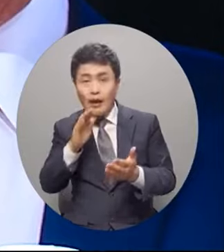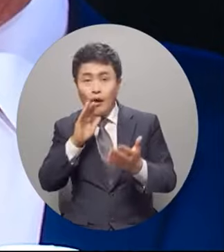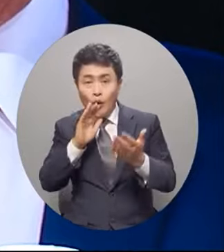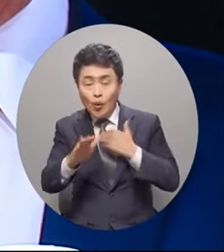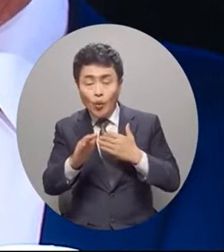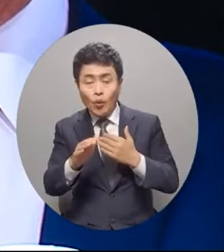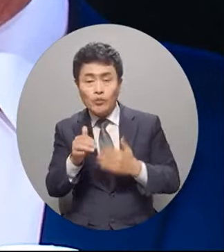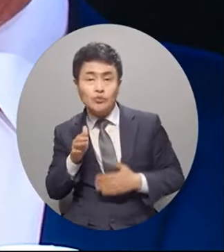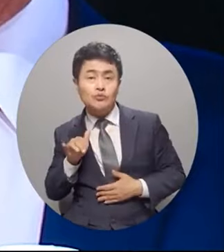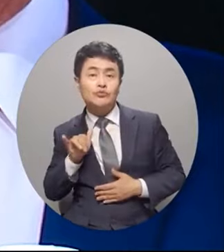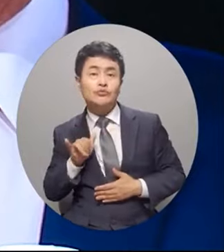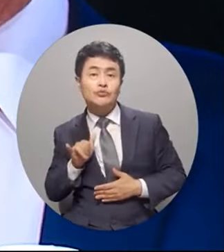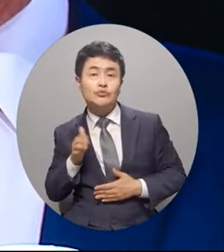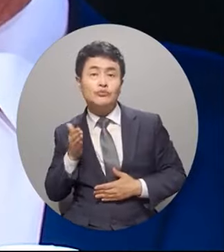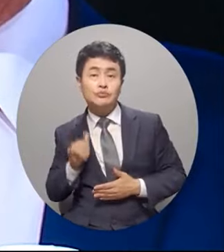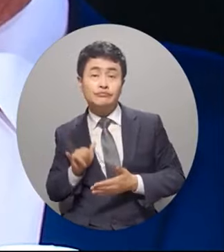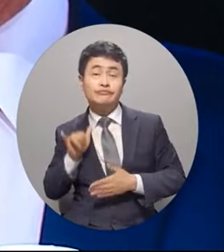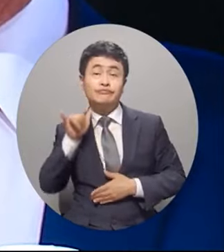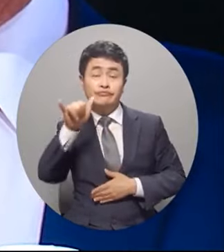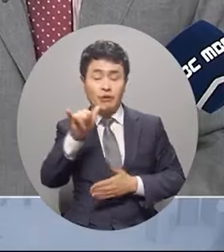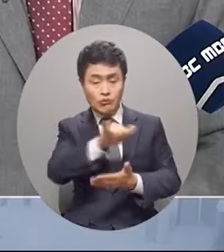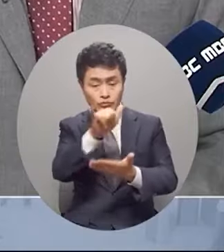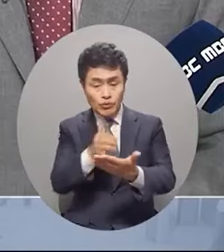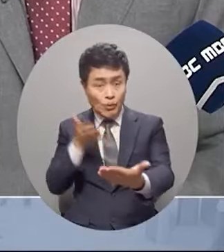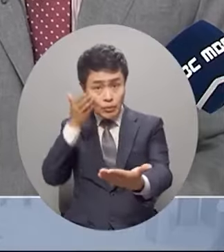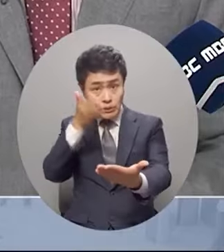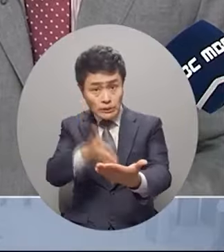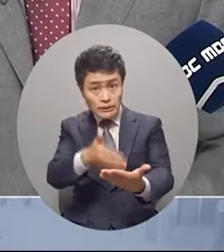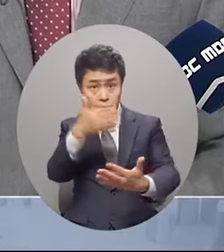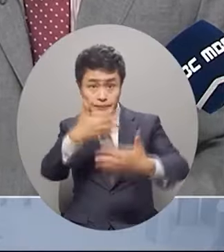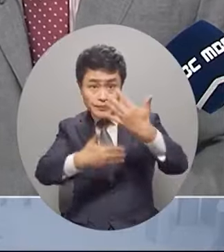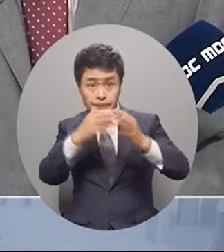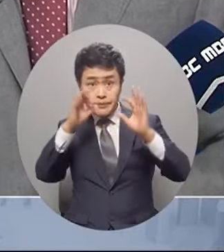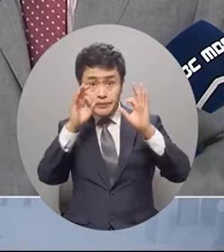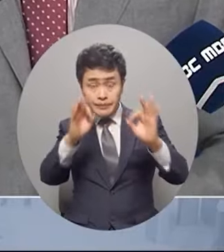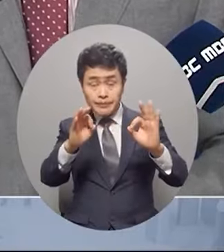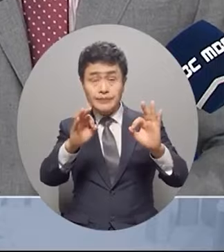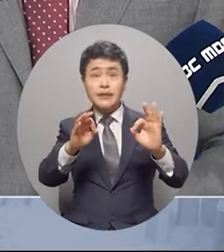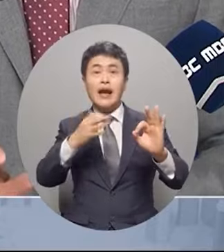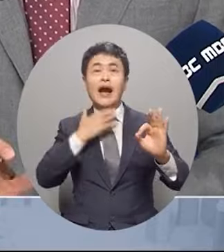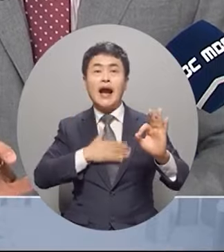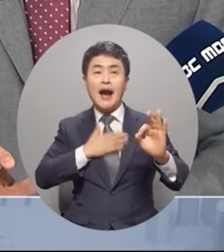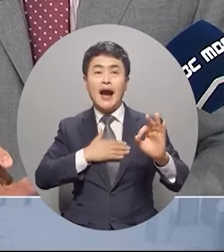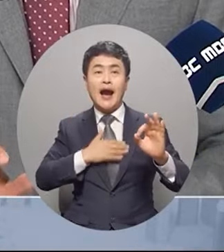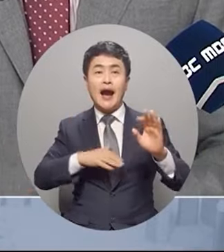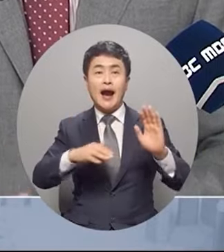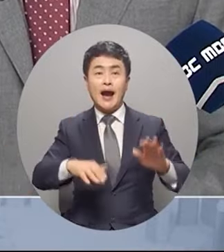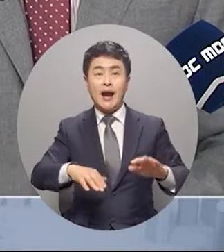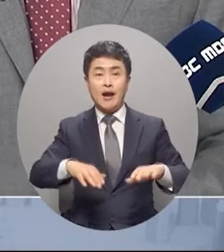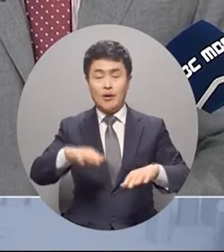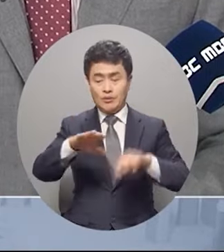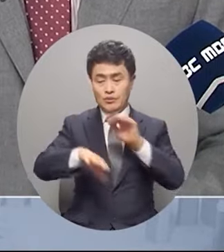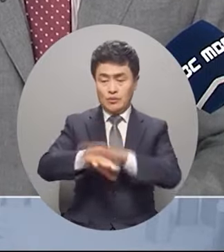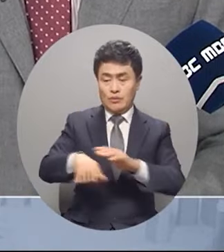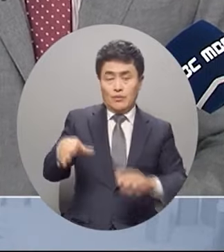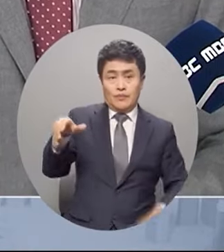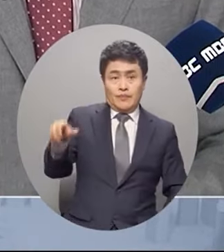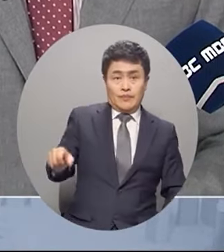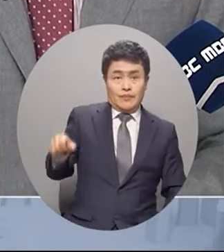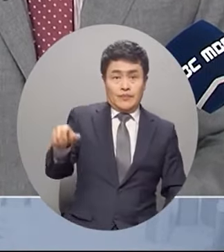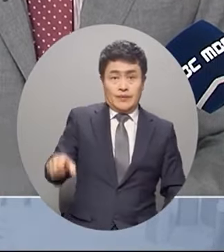타고 뉴욕으로 향했습니다 지금 나오는 영상을 보시면 알겠지만 손잡이를 붙잡기